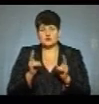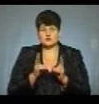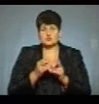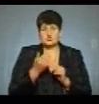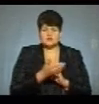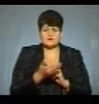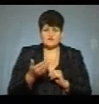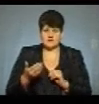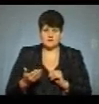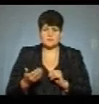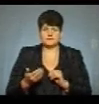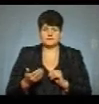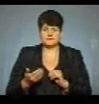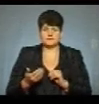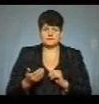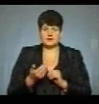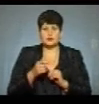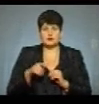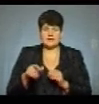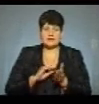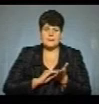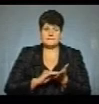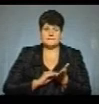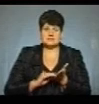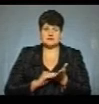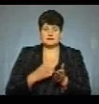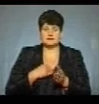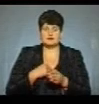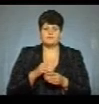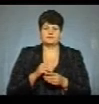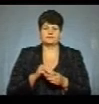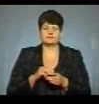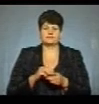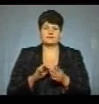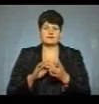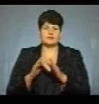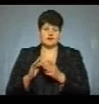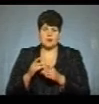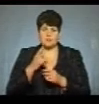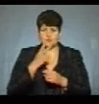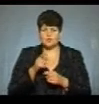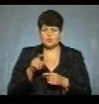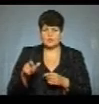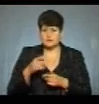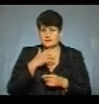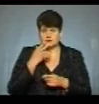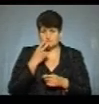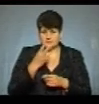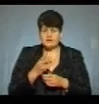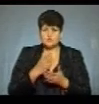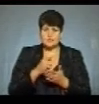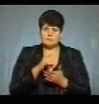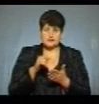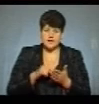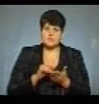вами від людей, які писали нам у соцмережі. І також зараз я бачу, що нас дивиться дуже багато людей. Якщо у вас є запитання,